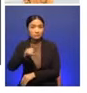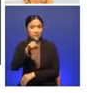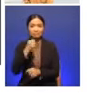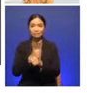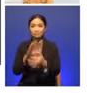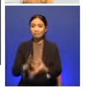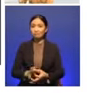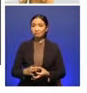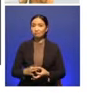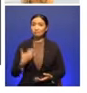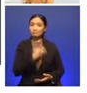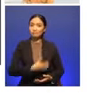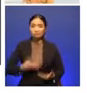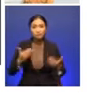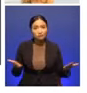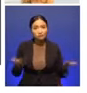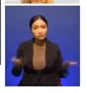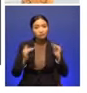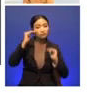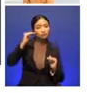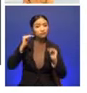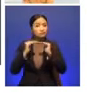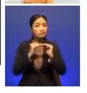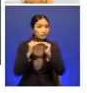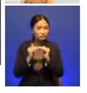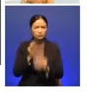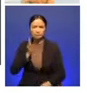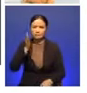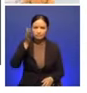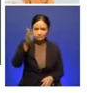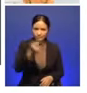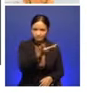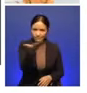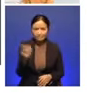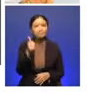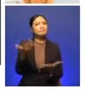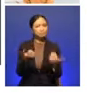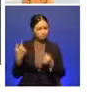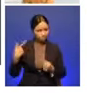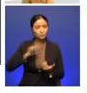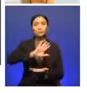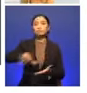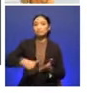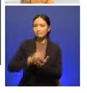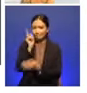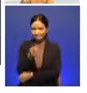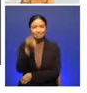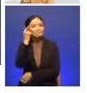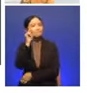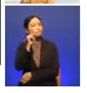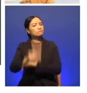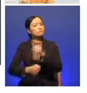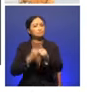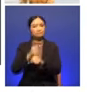ขภาพความเหลื่อมล้ำเนี่ยและโลกอนาคตเนี่ยนะครับที่ทุกคนจะได้หมดนะครับจะได้หมดเนี่ยเราอาจจะต้องนึกถึง20ปีข้